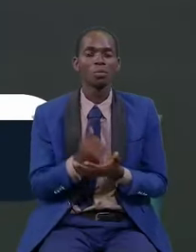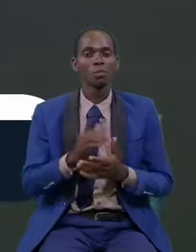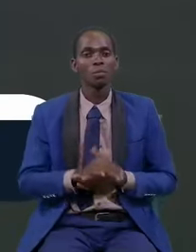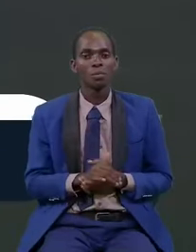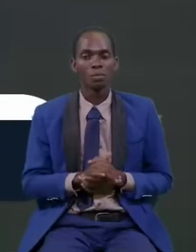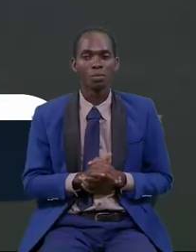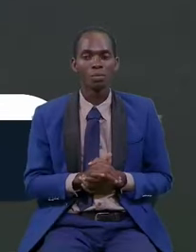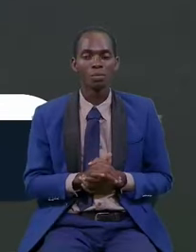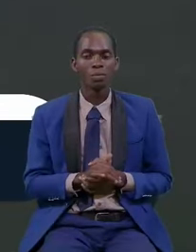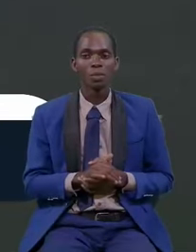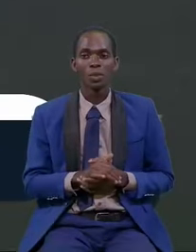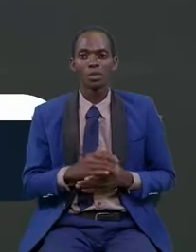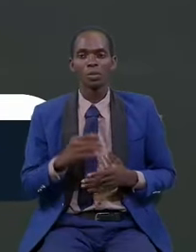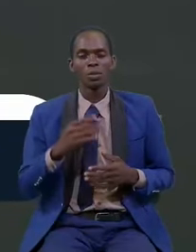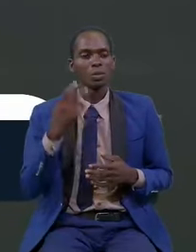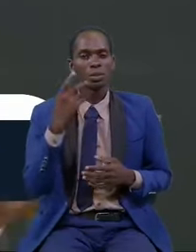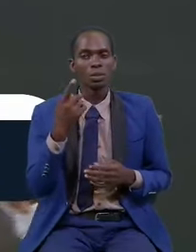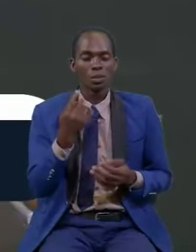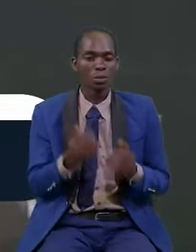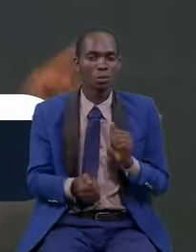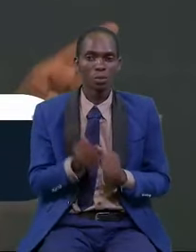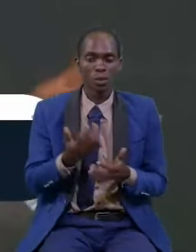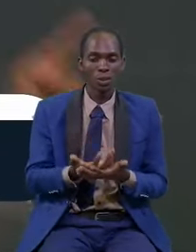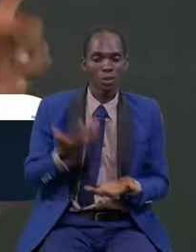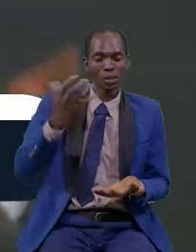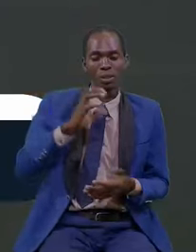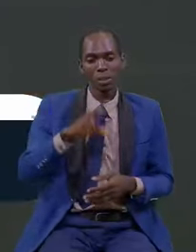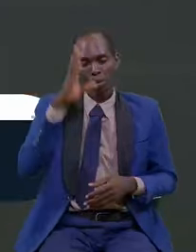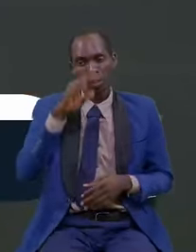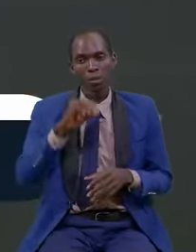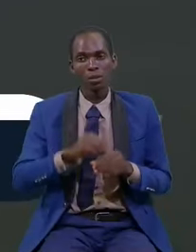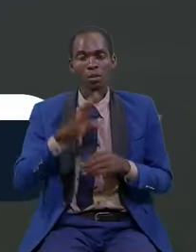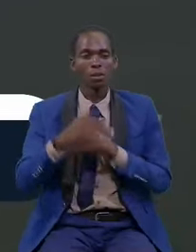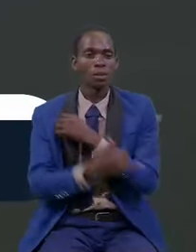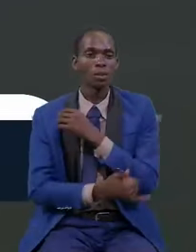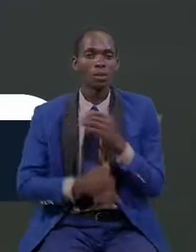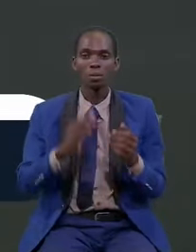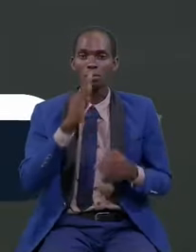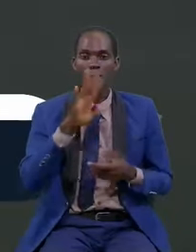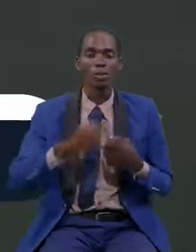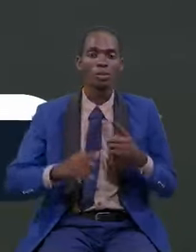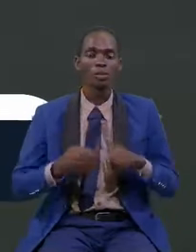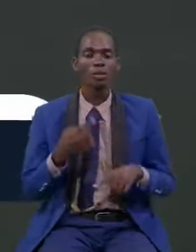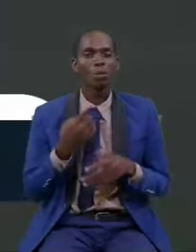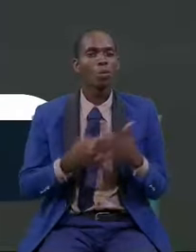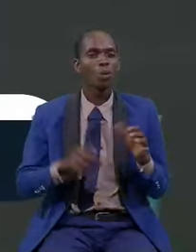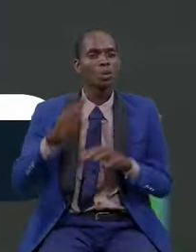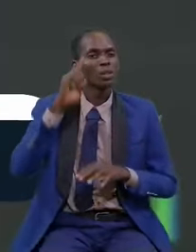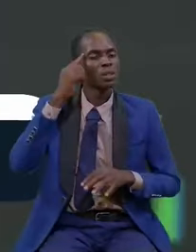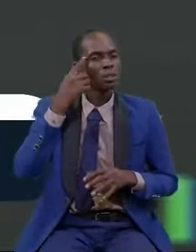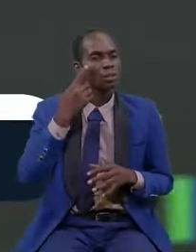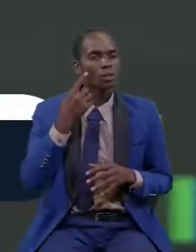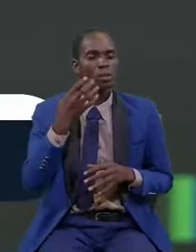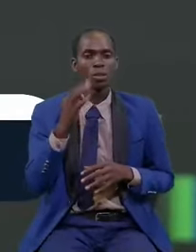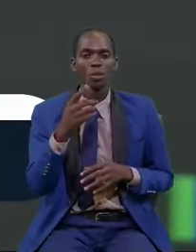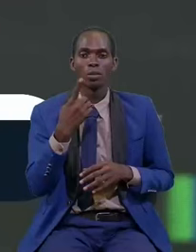croyez-vous? De l'homme le plus riche de votre pays étant votre ami fidèle. Que